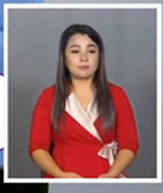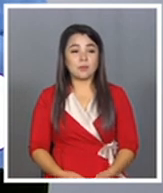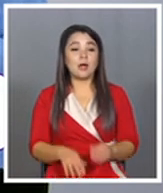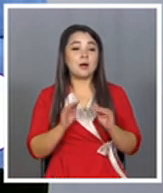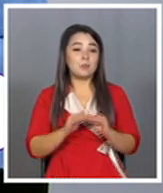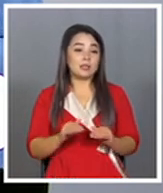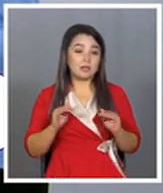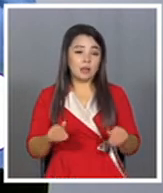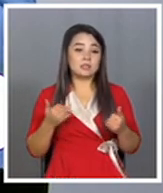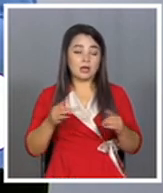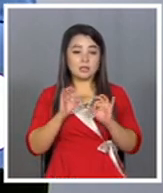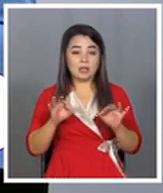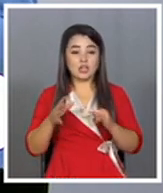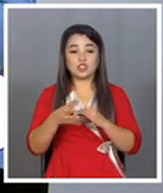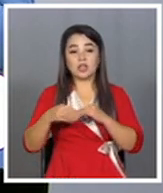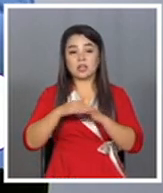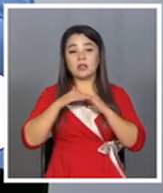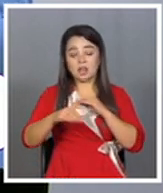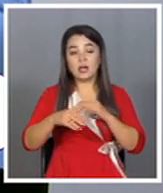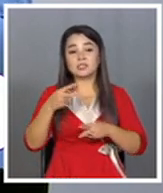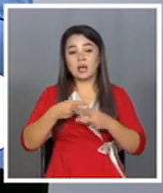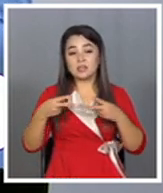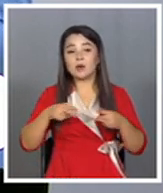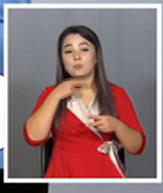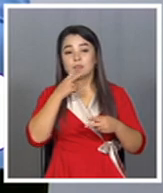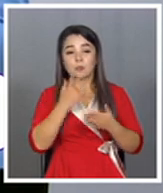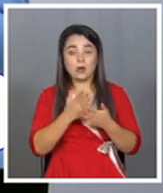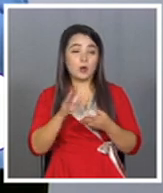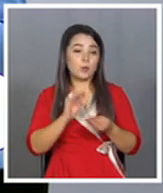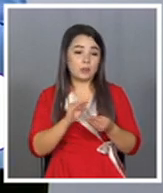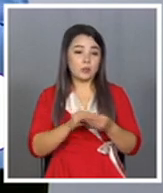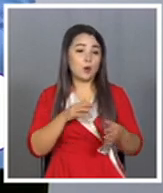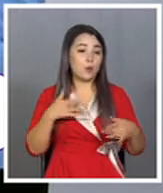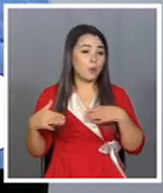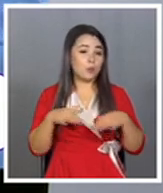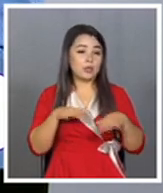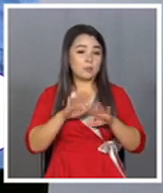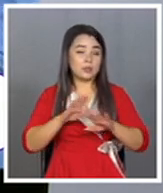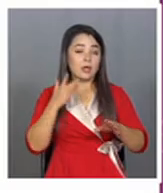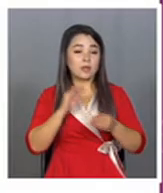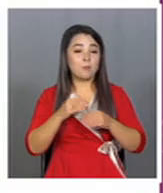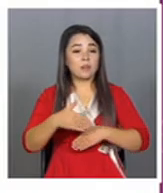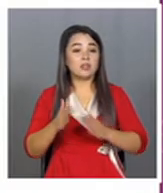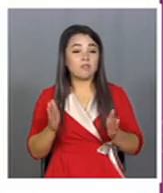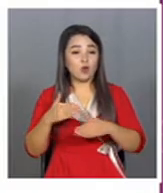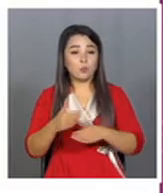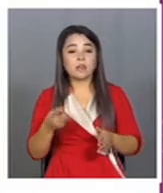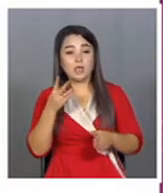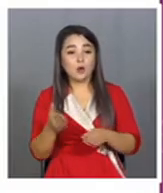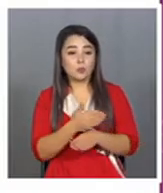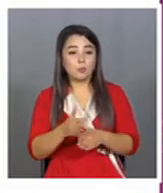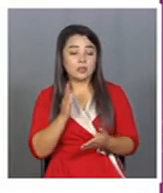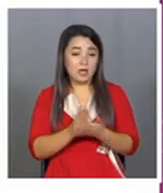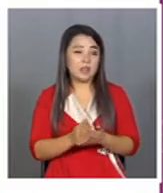Балар, жаңағы айтқан жер қыртысының салыстырмалы түрде қозғалмайтын бөлігі платформалар екі топқа бөлінеді.